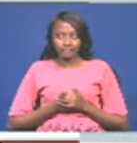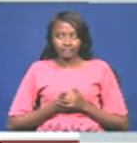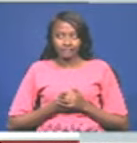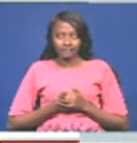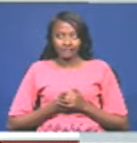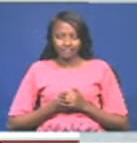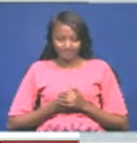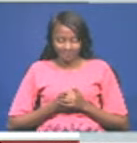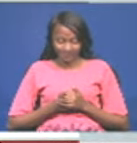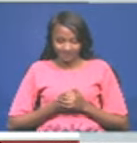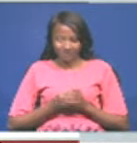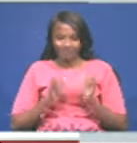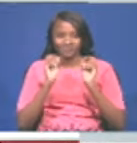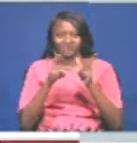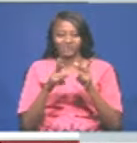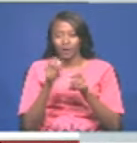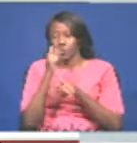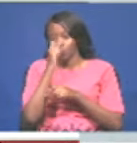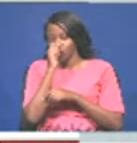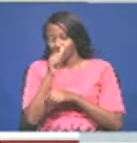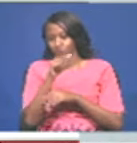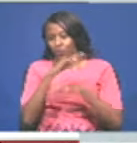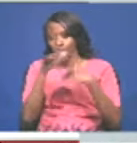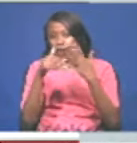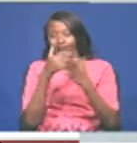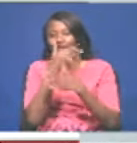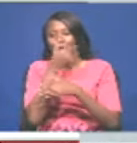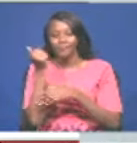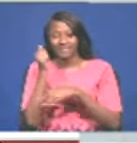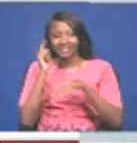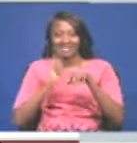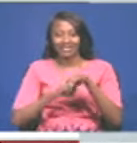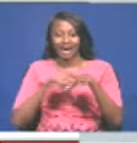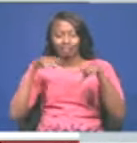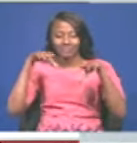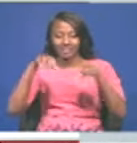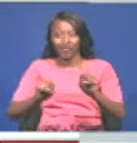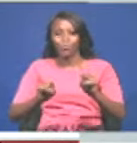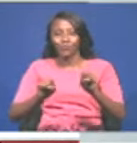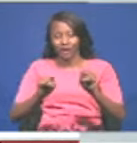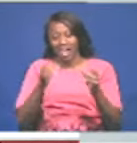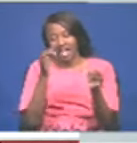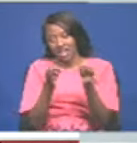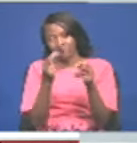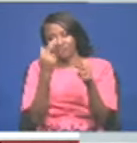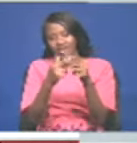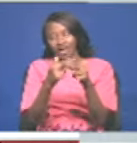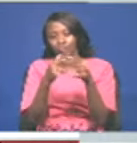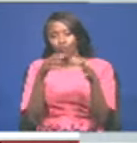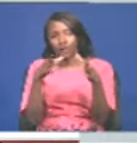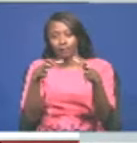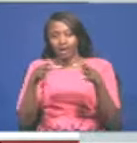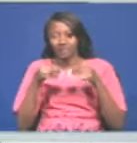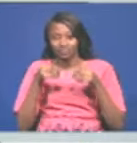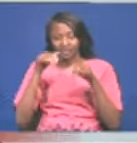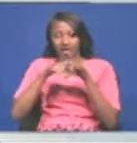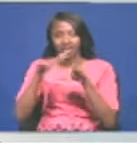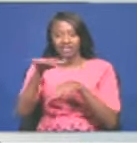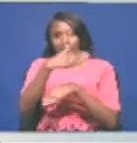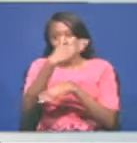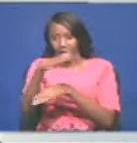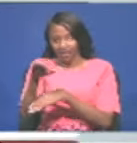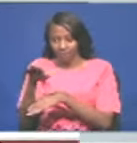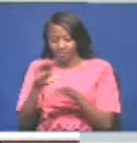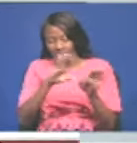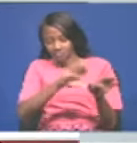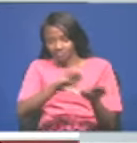Bila shaka tumtakia kila laheri ya Babu Namwamba atakapochukua hatamu za uongozi ikiwa jina lake litapitishwa kwenye bunge. Kwingineko ni kwamba timu ya taifa ya mpira wa wavu